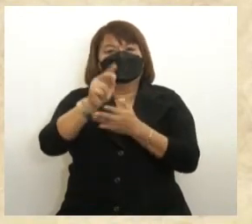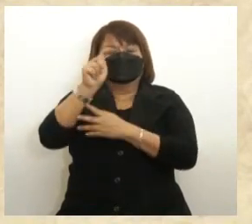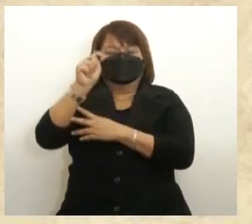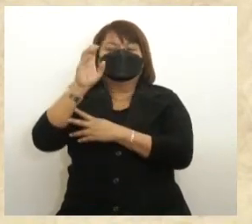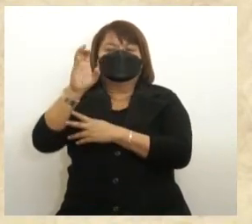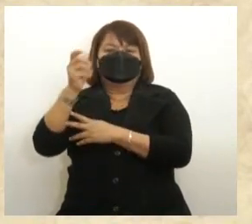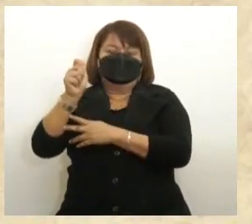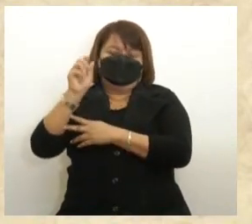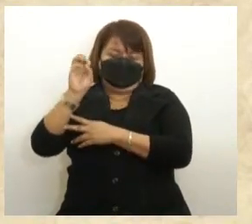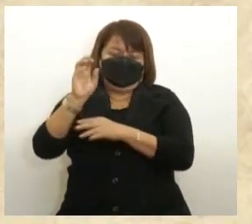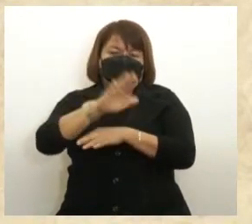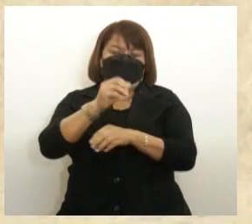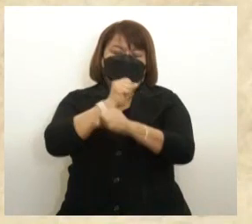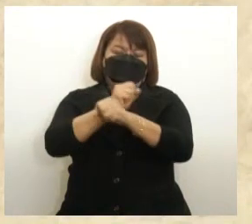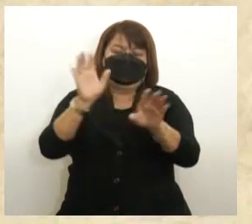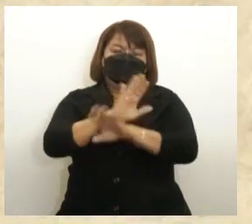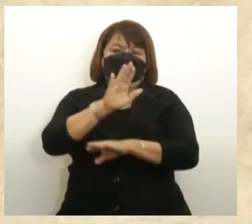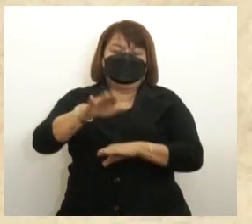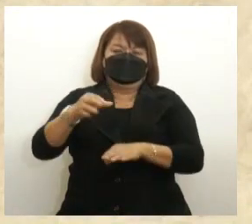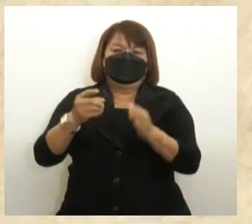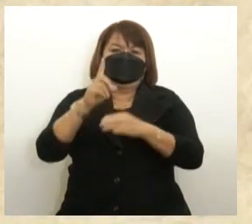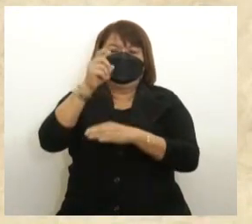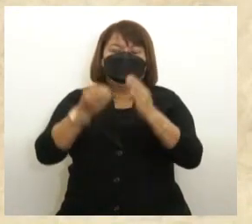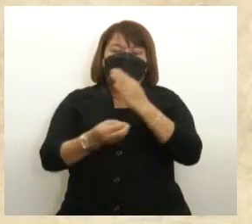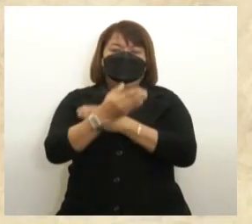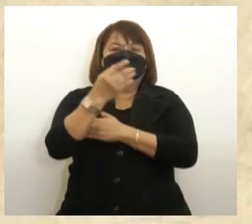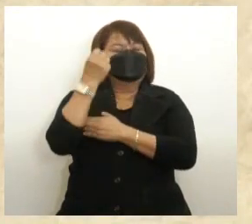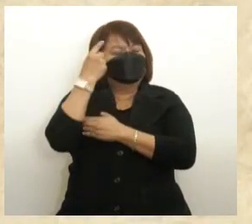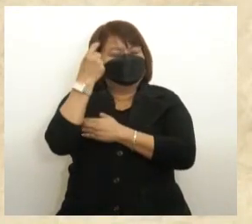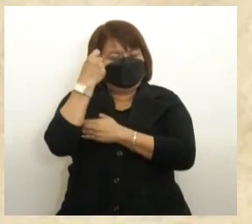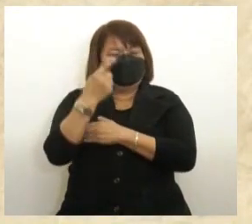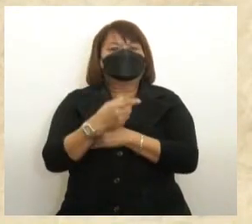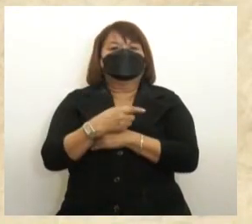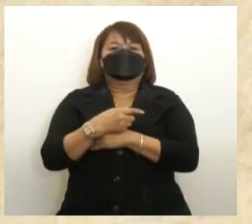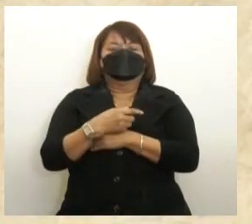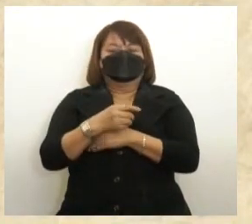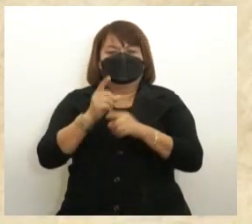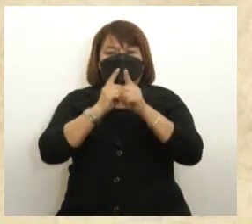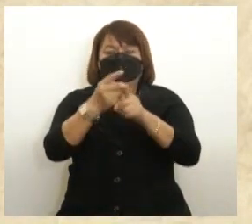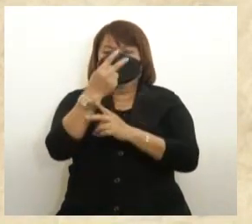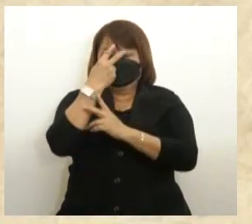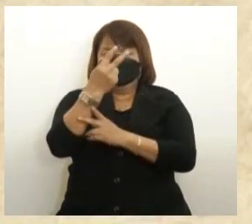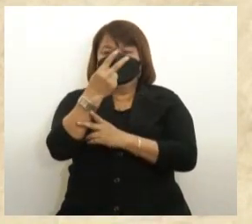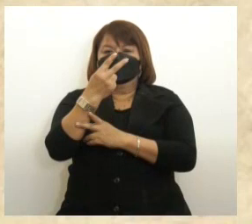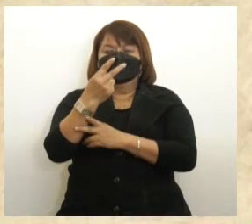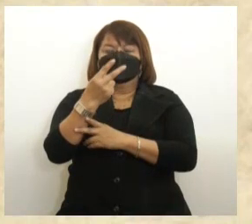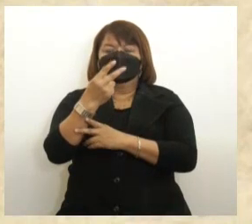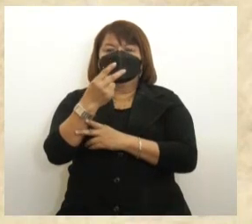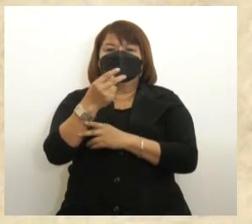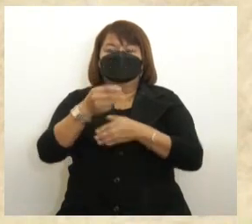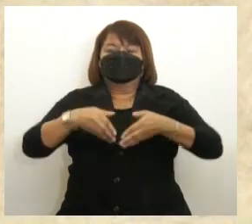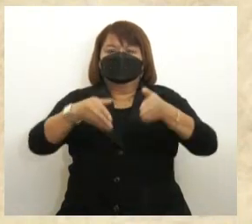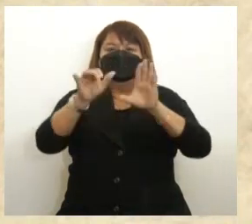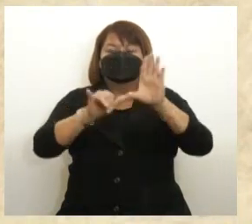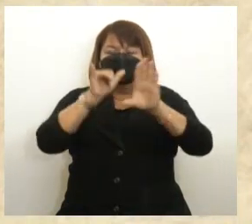ให้นักเรียนเสียโอกาสจากความเข้าใจที่คลาดเคลื่อนนะคะโดยทุกท่านสามารถที่จะร่วมติดตามรับชมได้ผ่านช่องทางของ YouTube